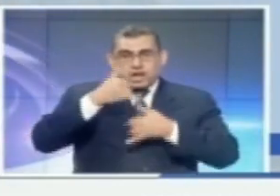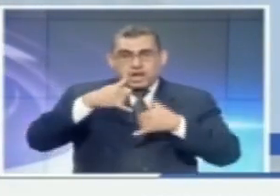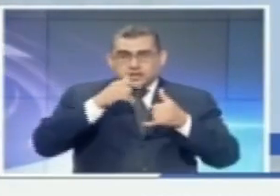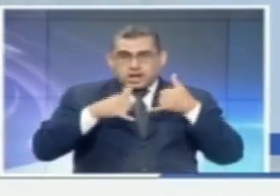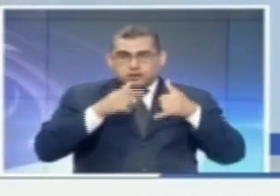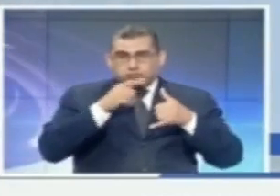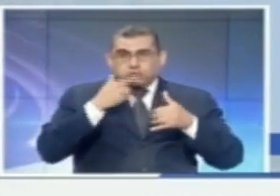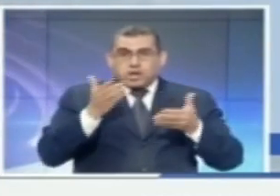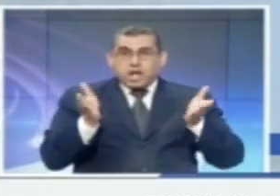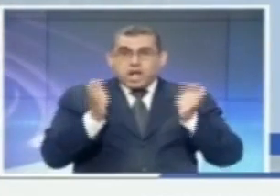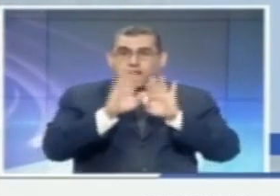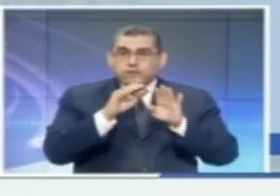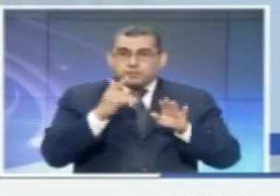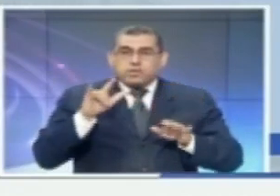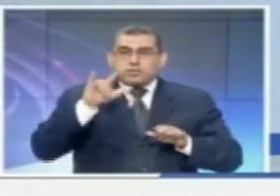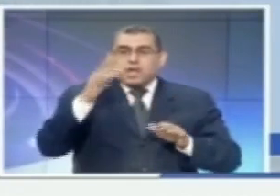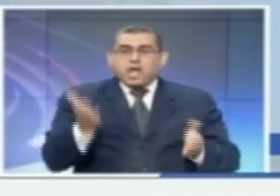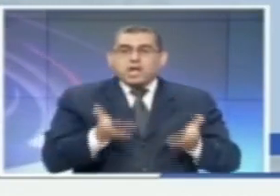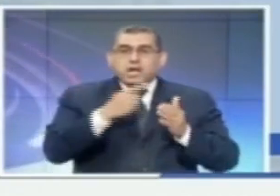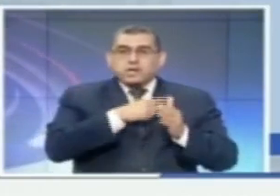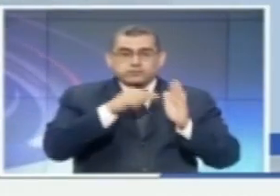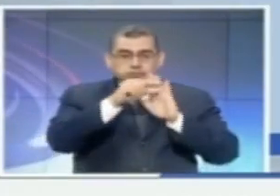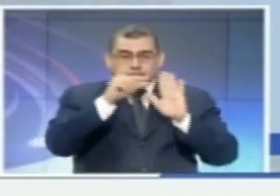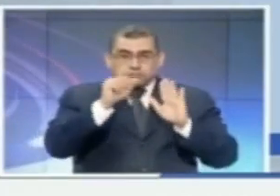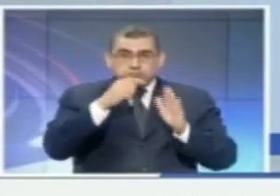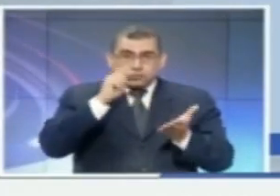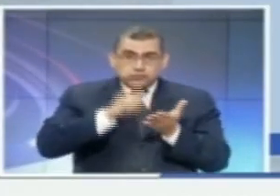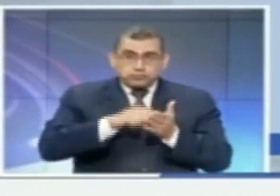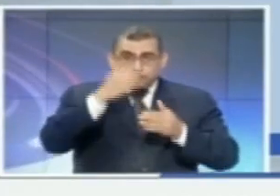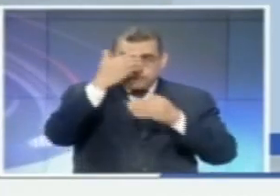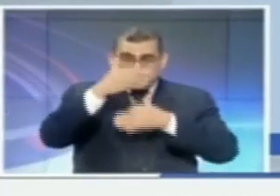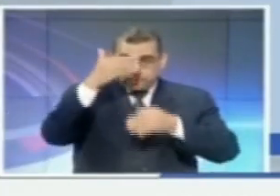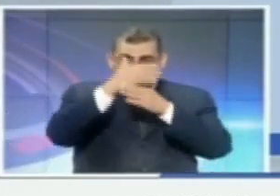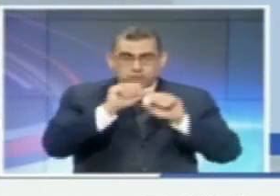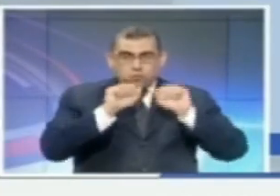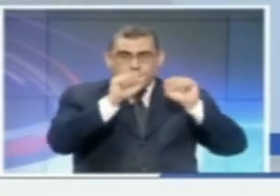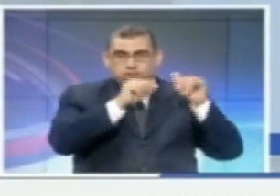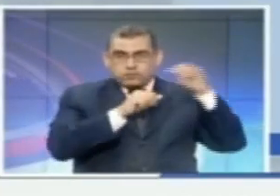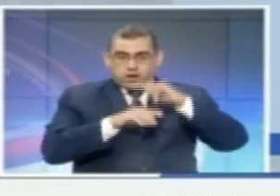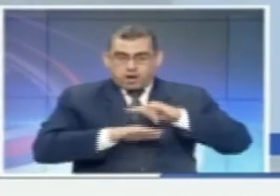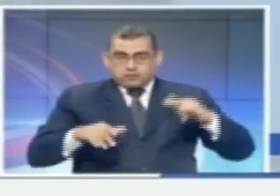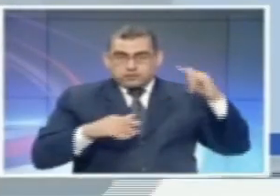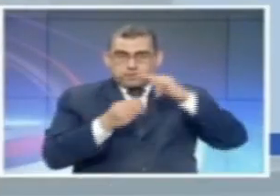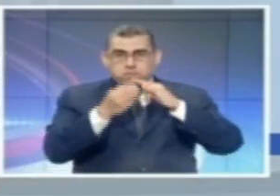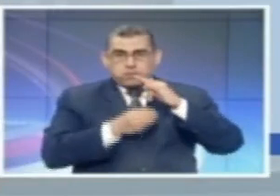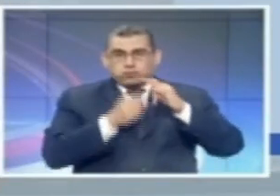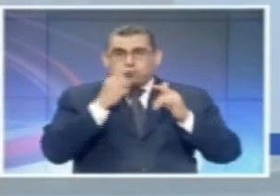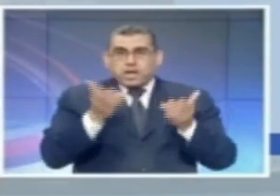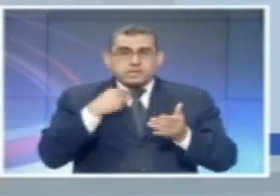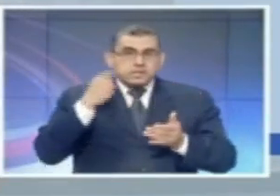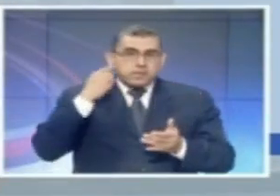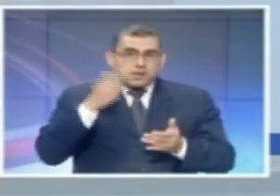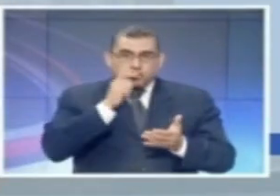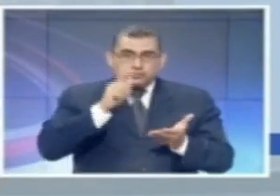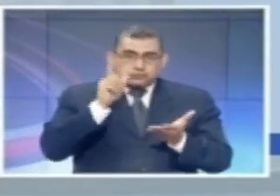ويشمل الإغلاق أيضا أي طائرة تحمل أرقام تسجيل مغربية. هذا ولم يرد بعد